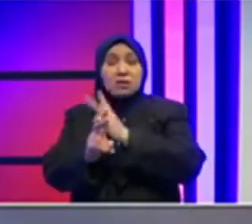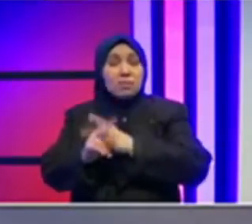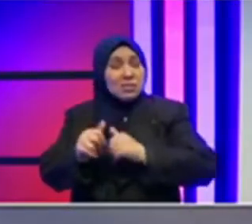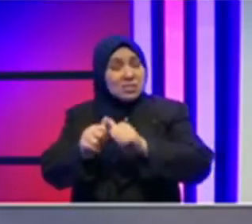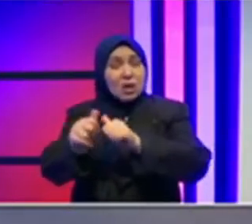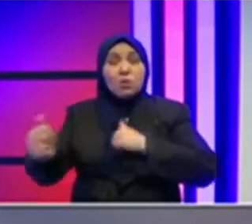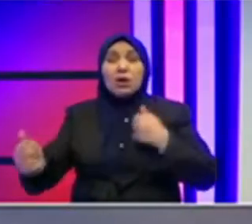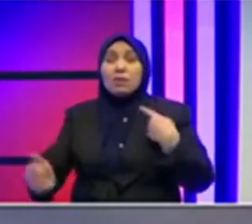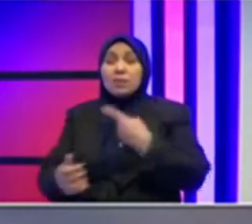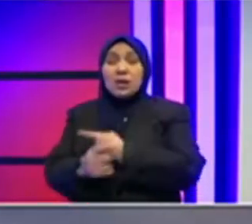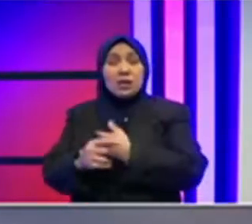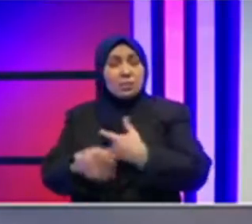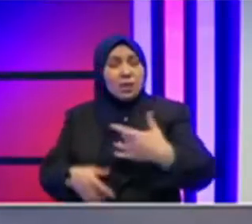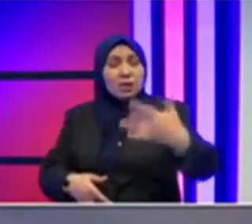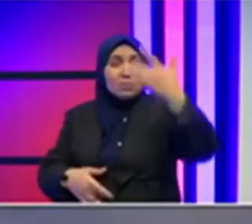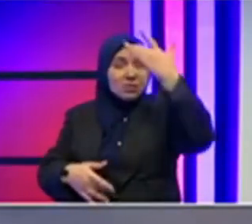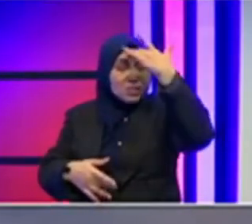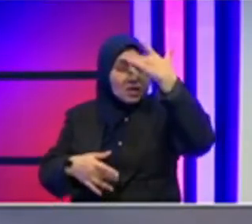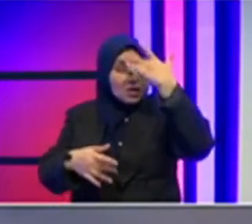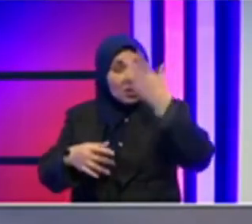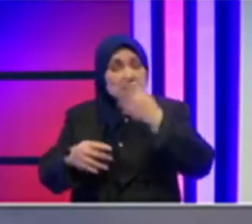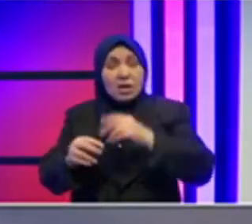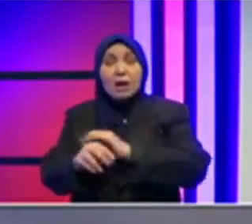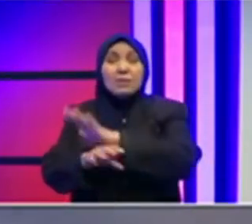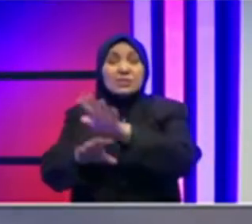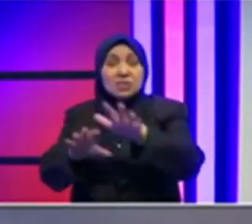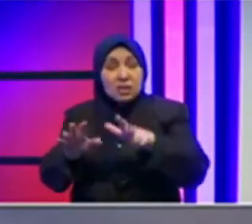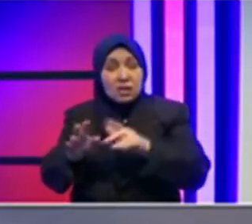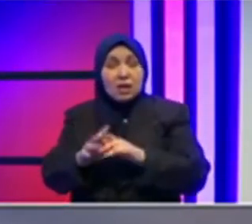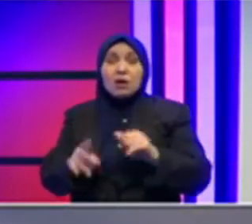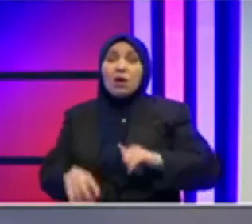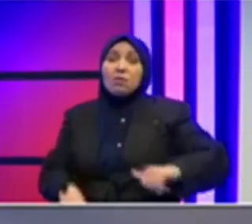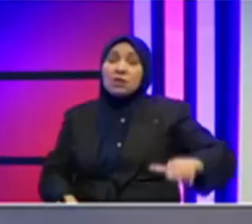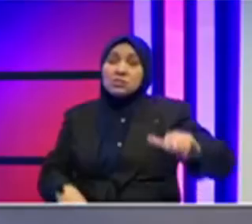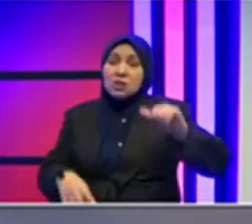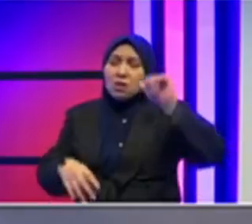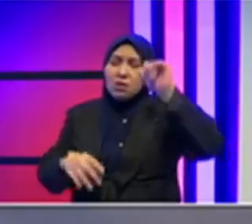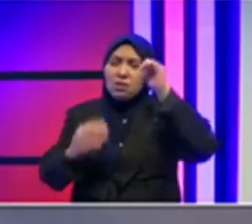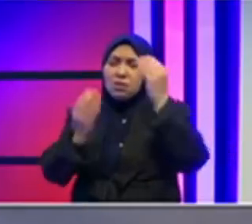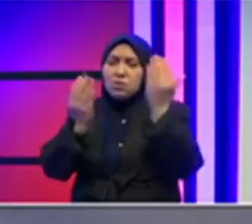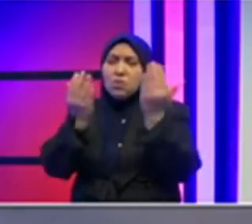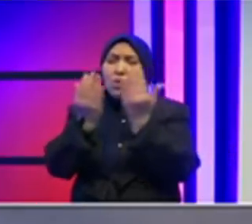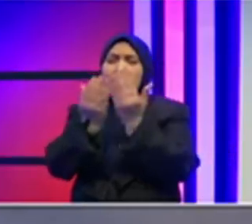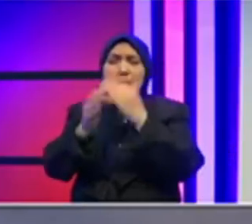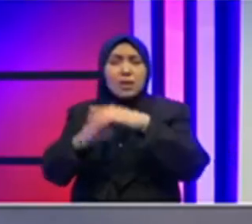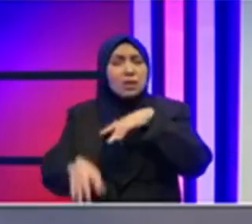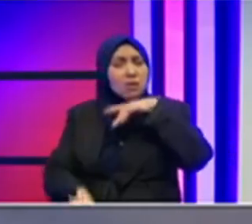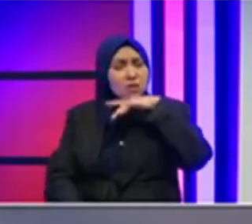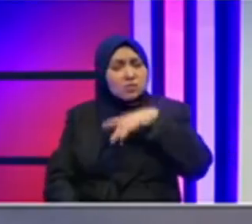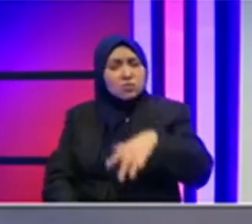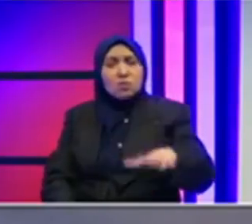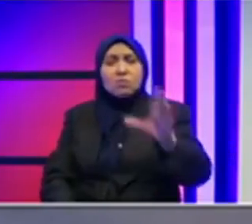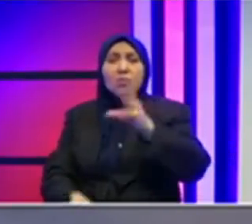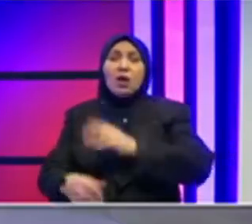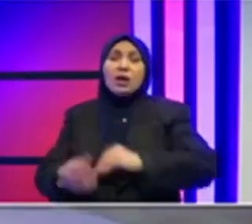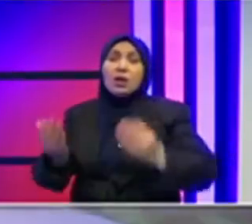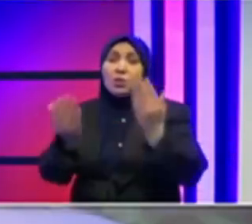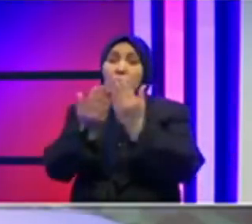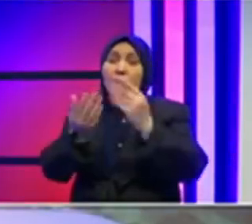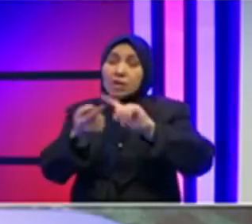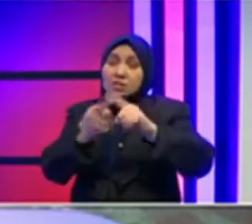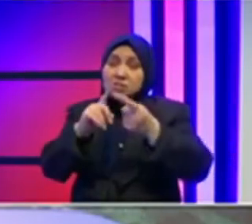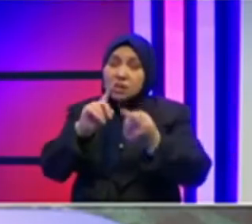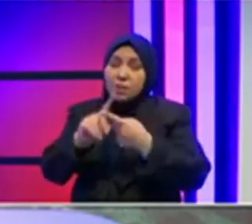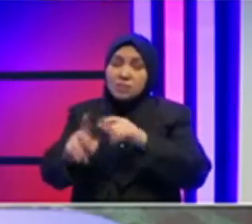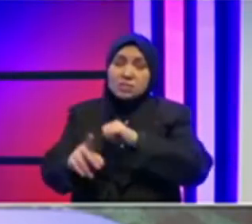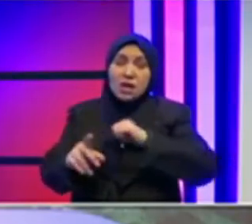wal judham Wa min sayyi'il asqam Wa sallallahu ala sayyidina Muhammad Wa ala alihi wa sahbihi wa